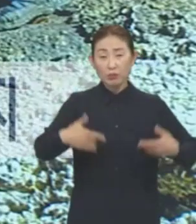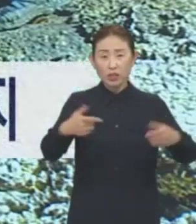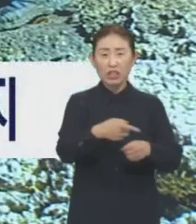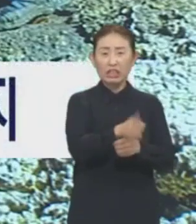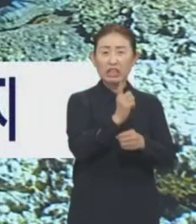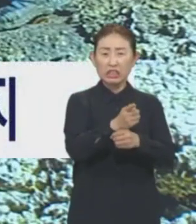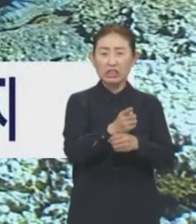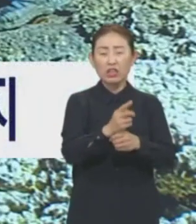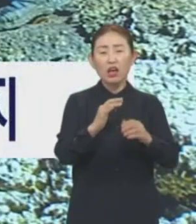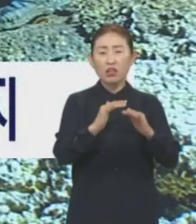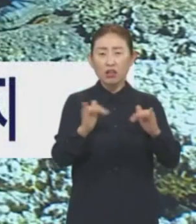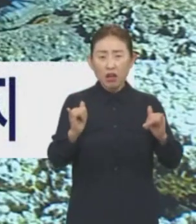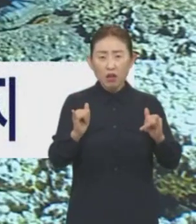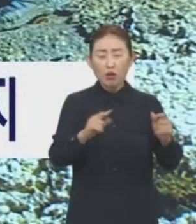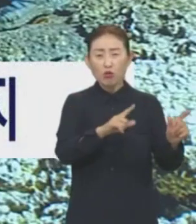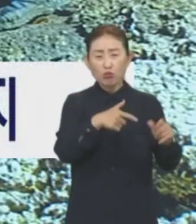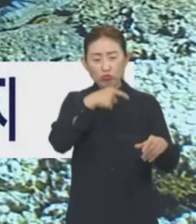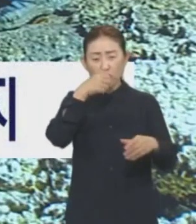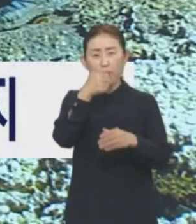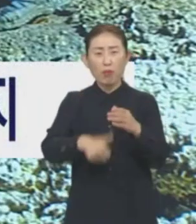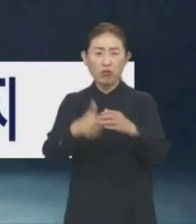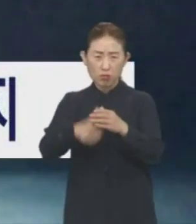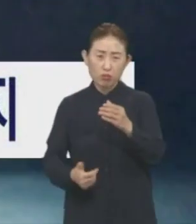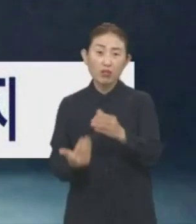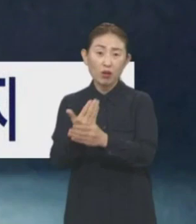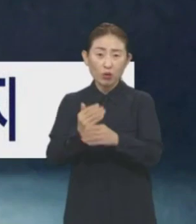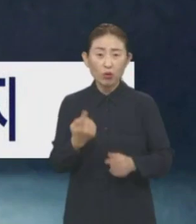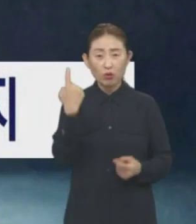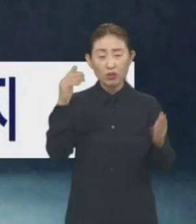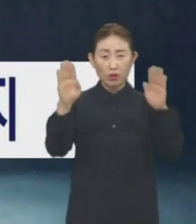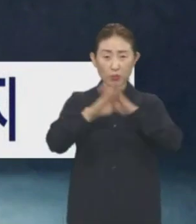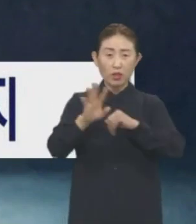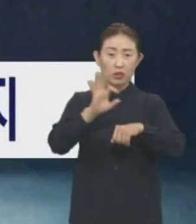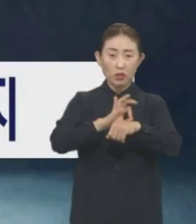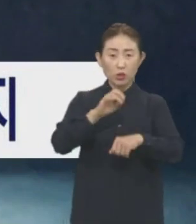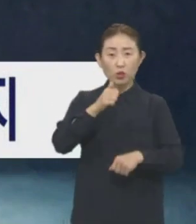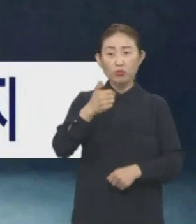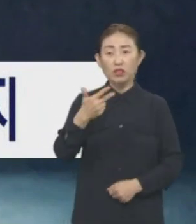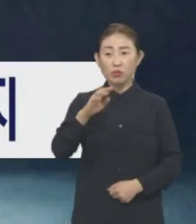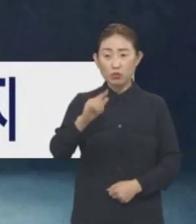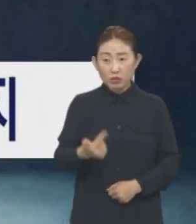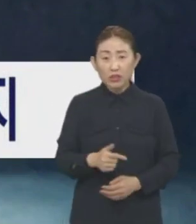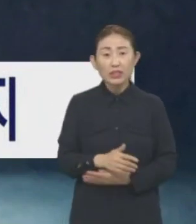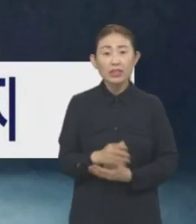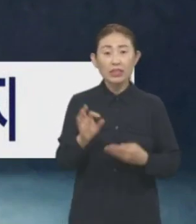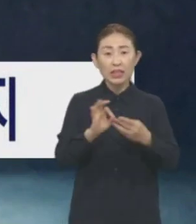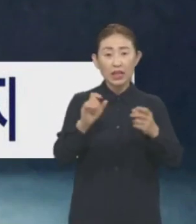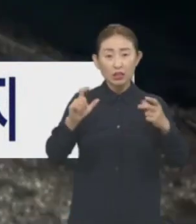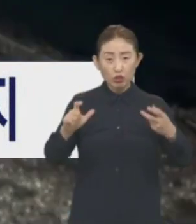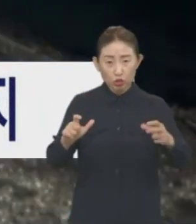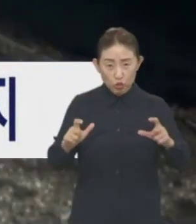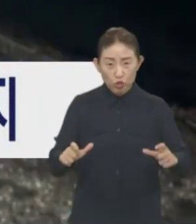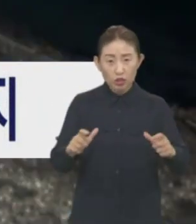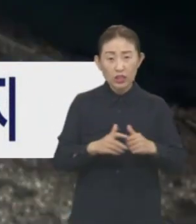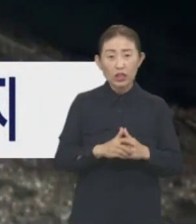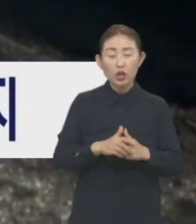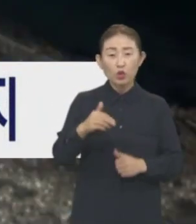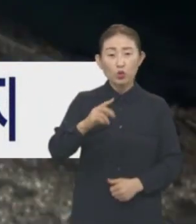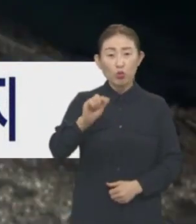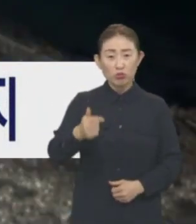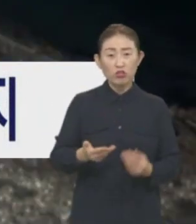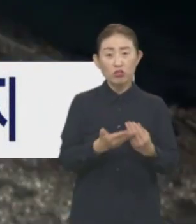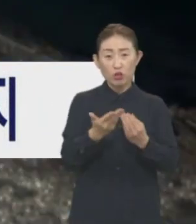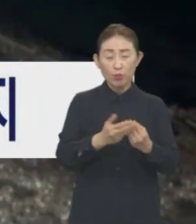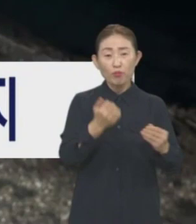충남 지역에서 낚시객 순환 사고가 잇따랐습니다. 어젯밤 10시 57분쯤 태안군 원북면 방갈리